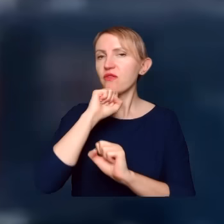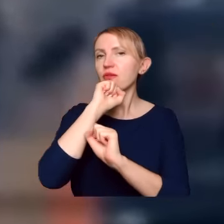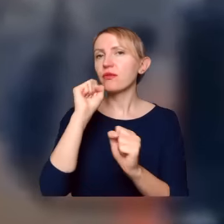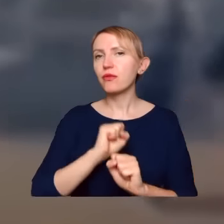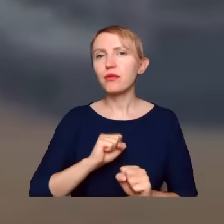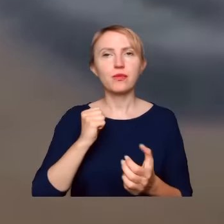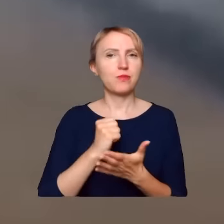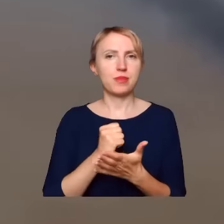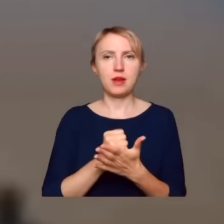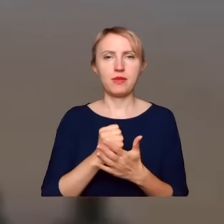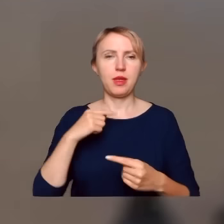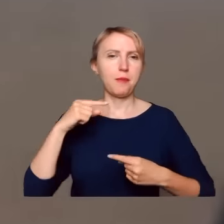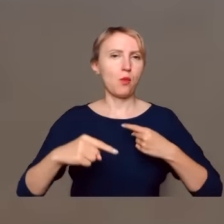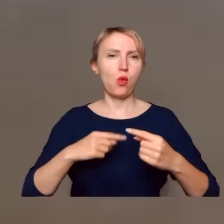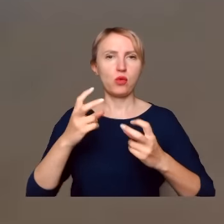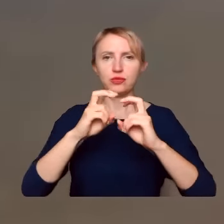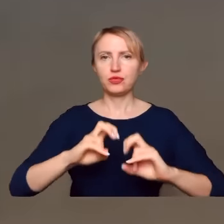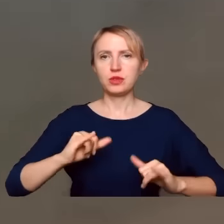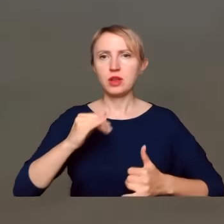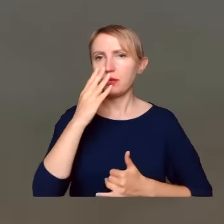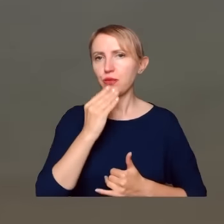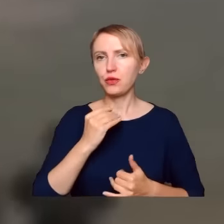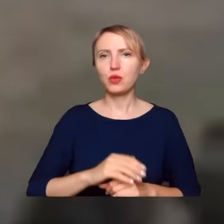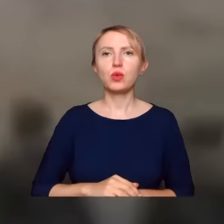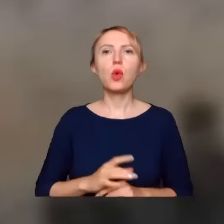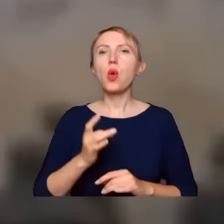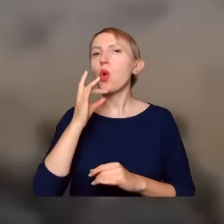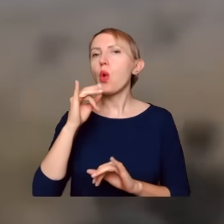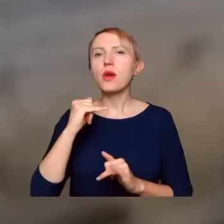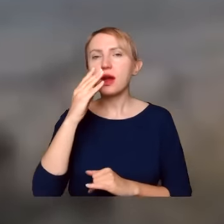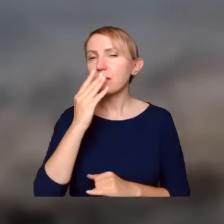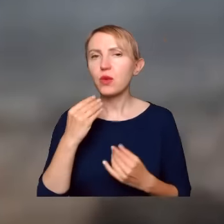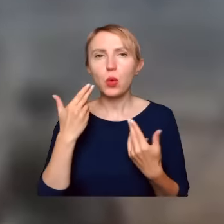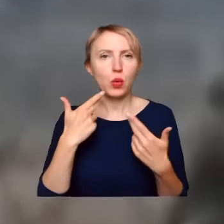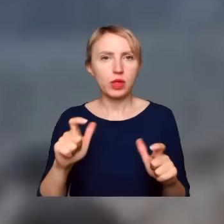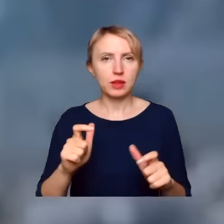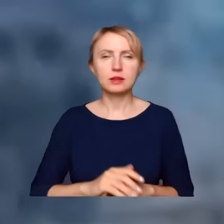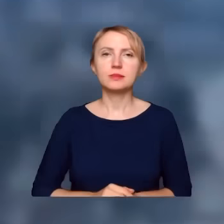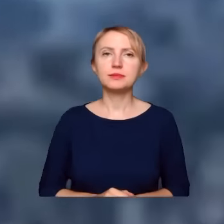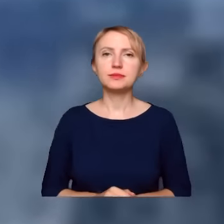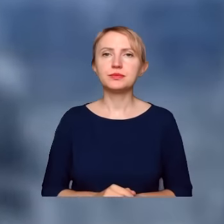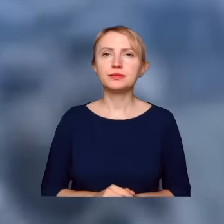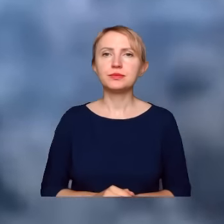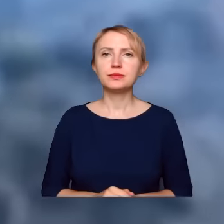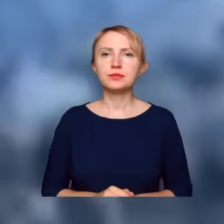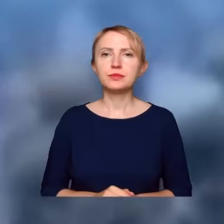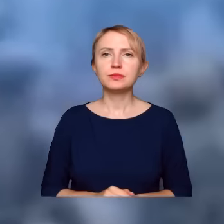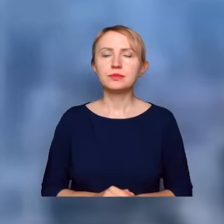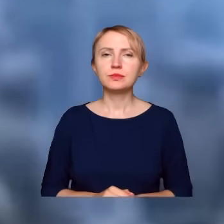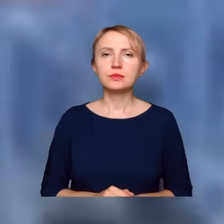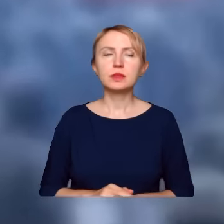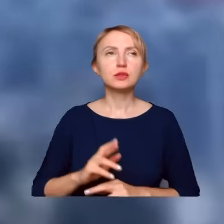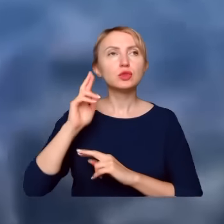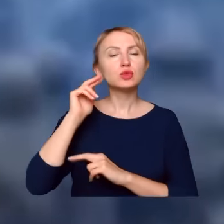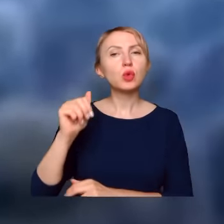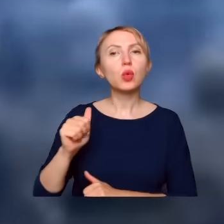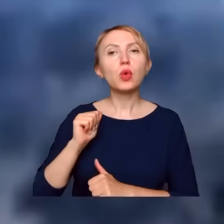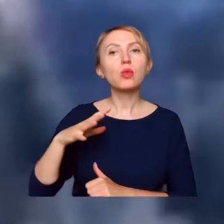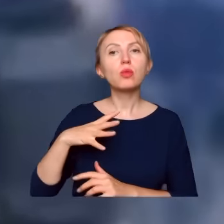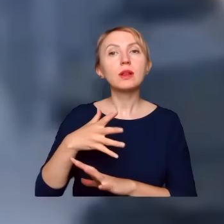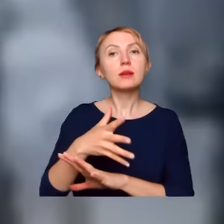tego postępowania, o dokładnej treści zarzutach i także w szczególności o tym, że żołnierze zostali